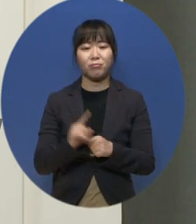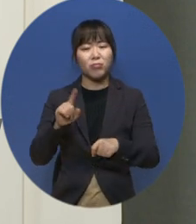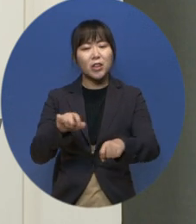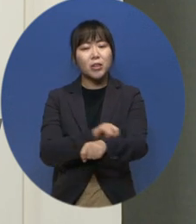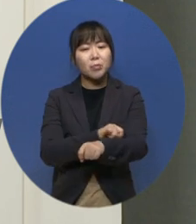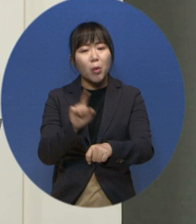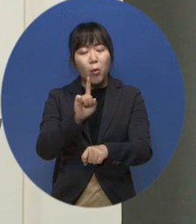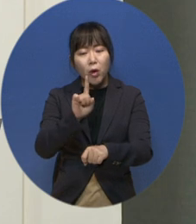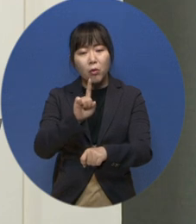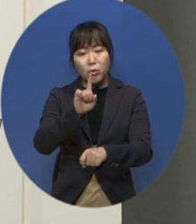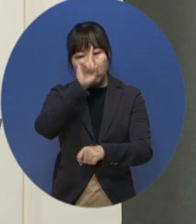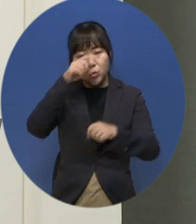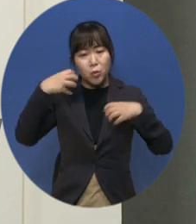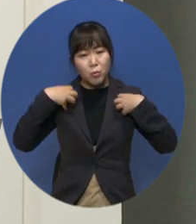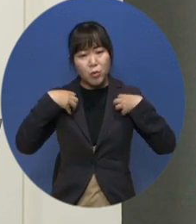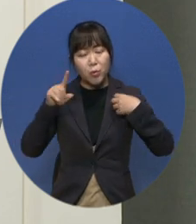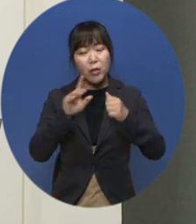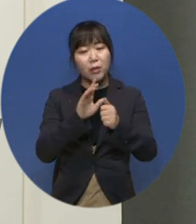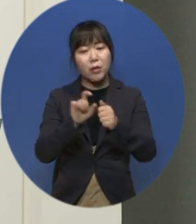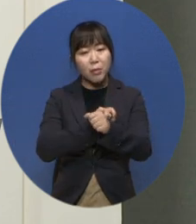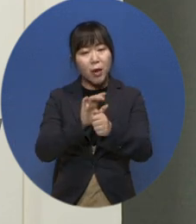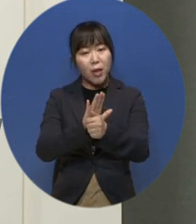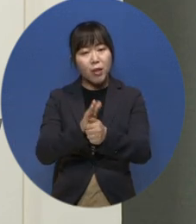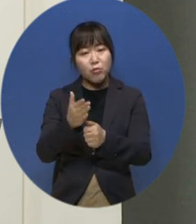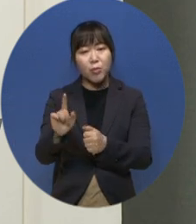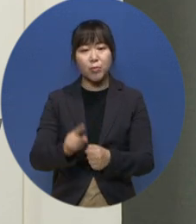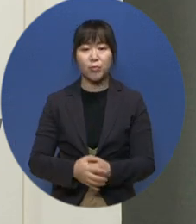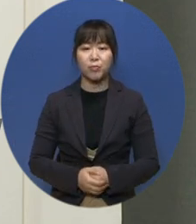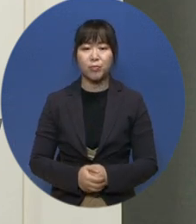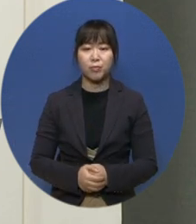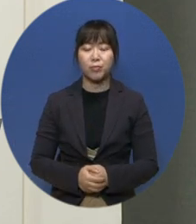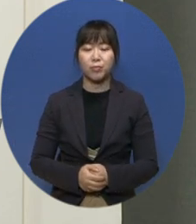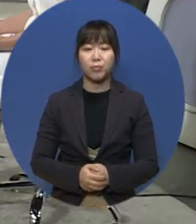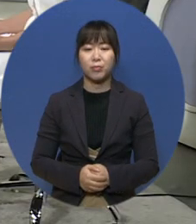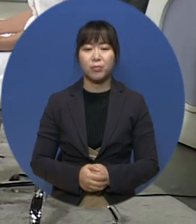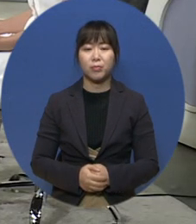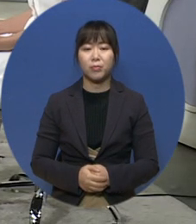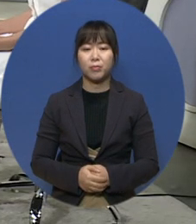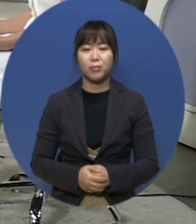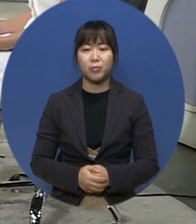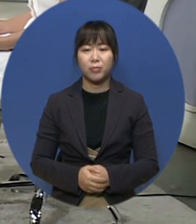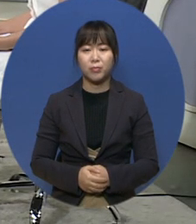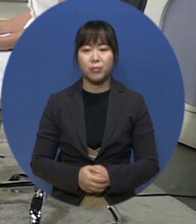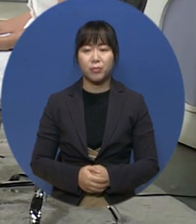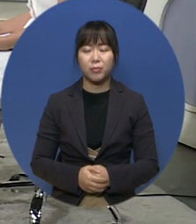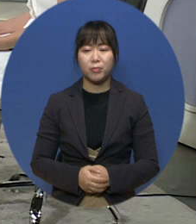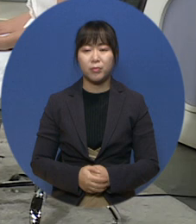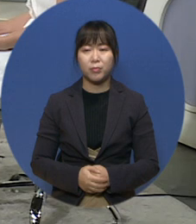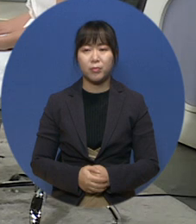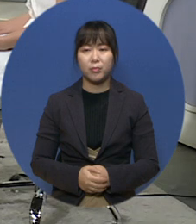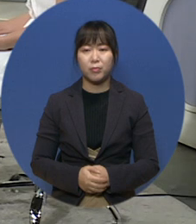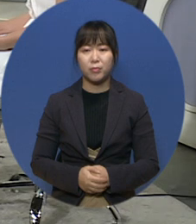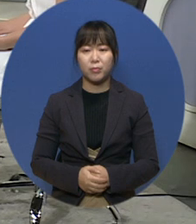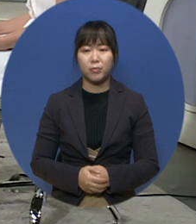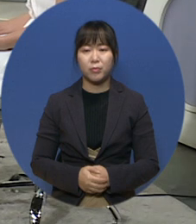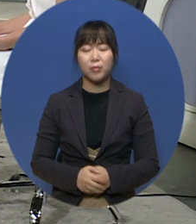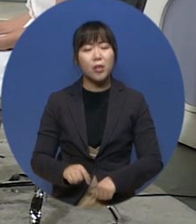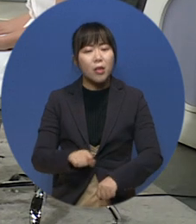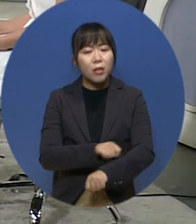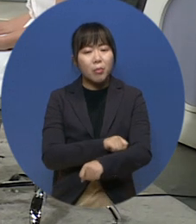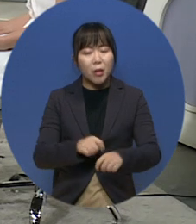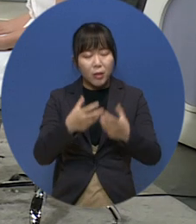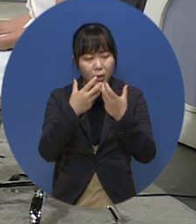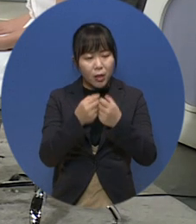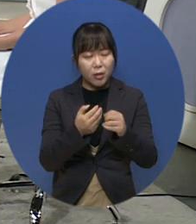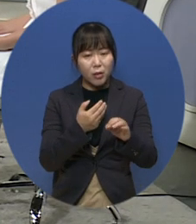뭘 해주는 겁니까 정부에서 그 해는? 아 그러니까 뭐 특별히 예를